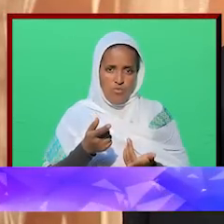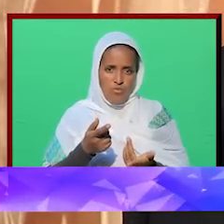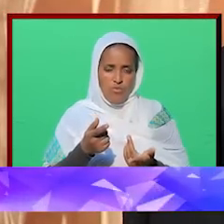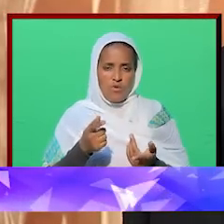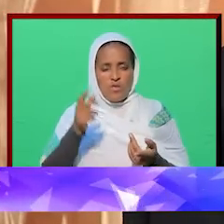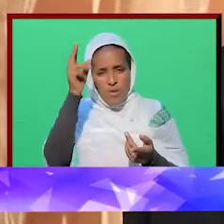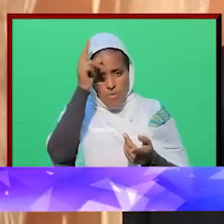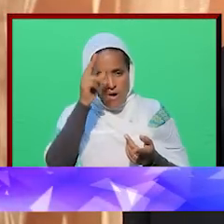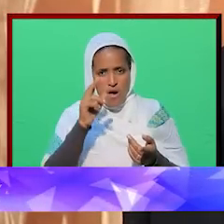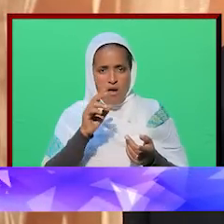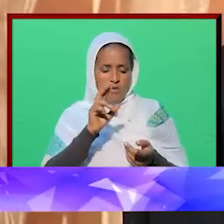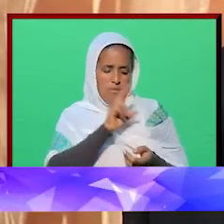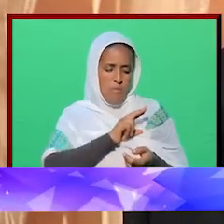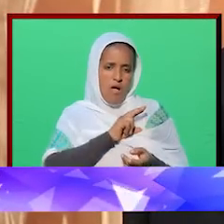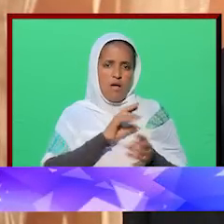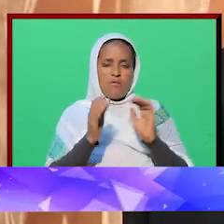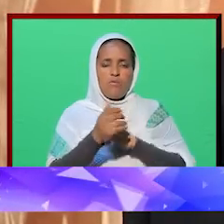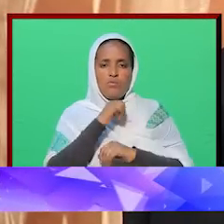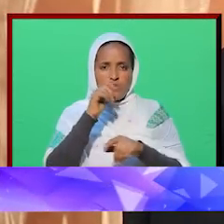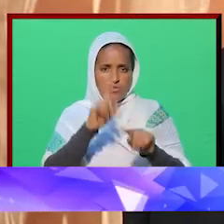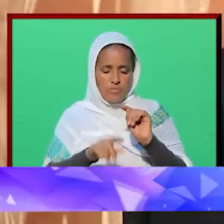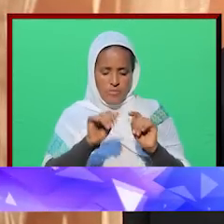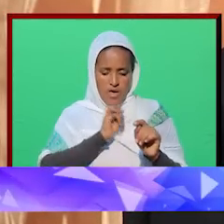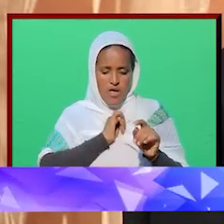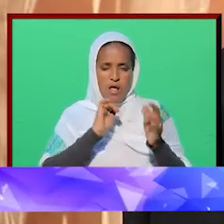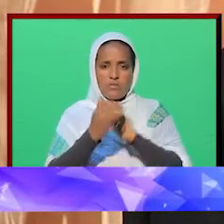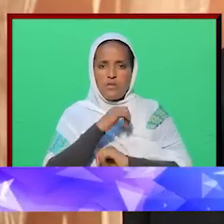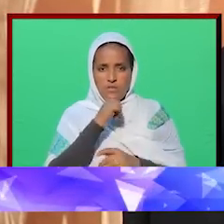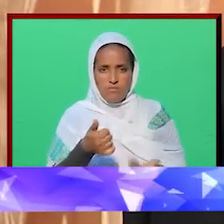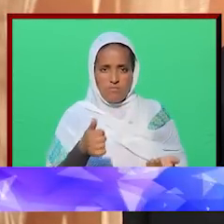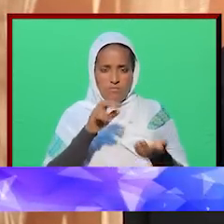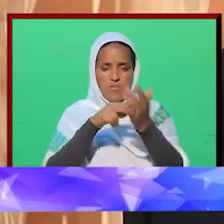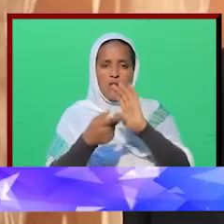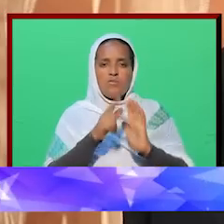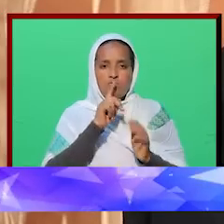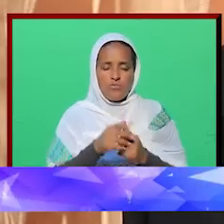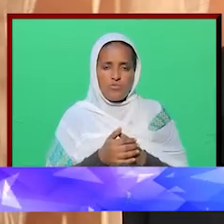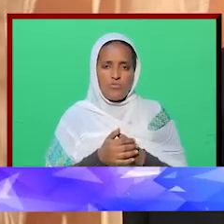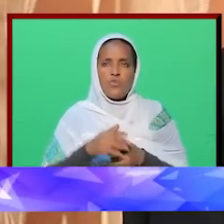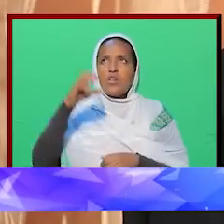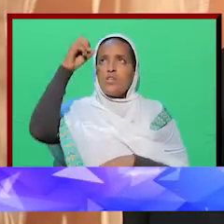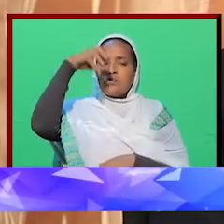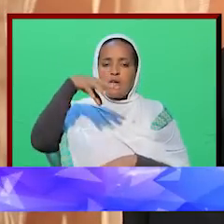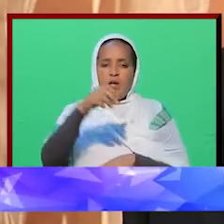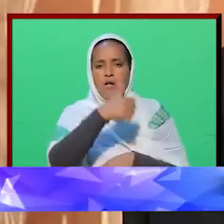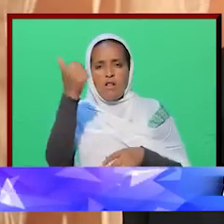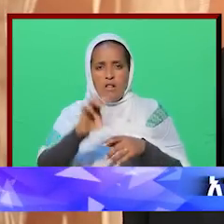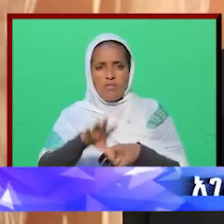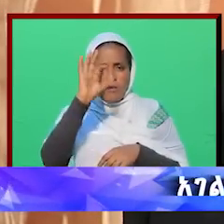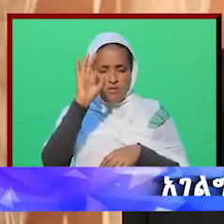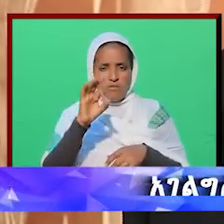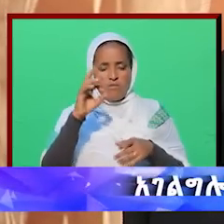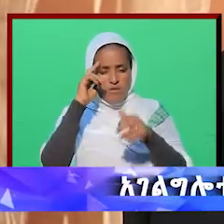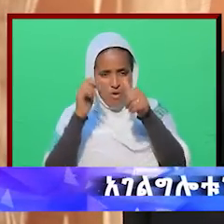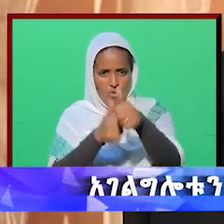ንደውት አፍርሰውት ገልባብጠውት ሌላ ይዘው ስለሚገኙ አንዴ በማይጸን በላ ጊዜ በዮርዳኖስ ብለው ጸጋዎች